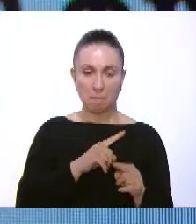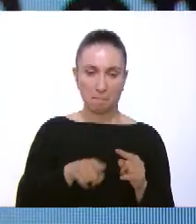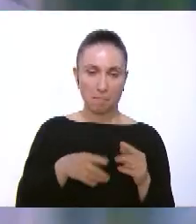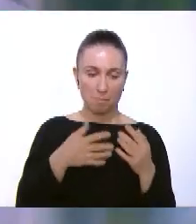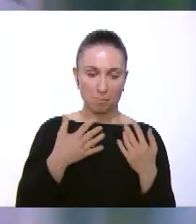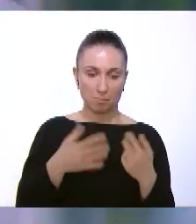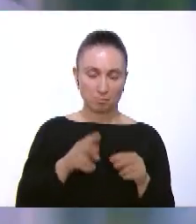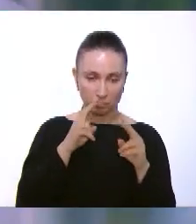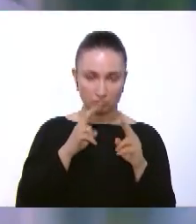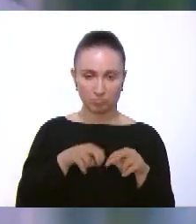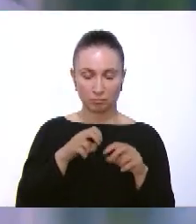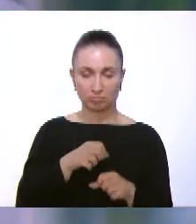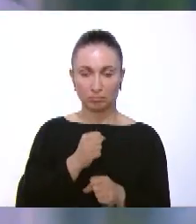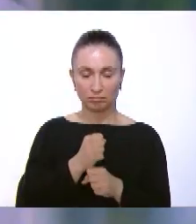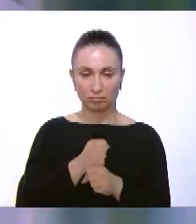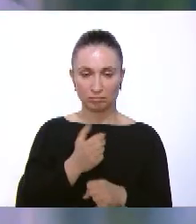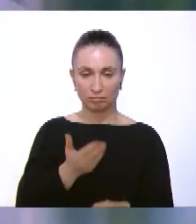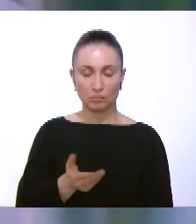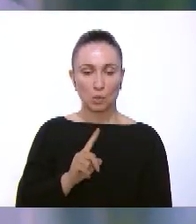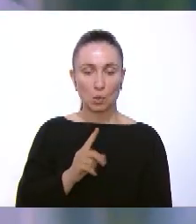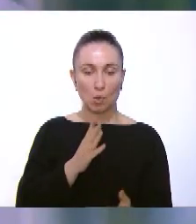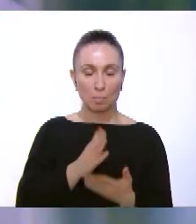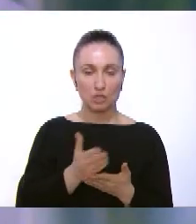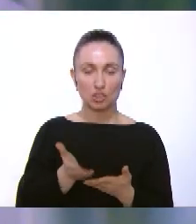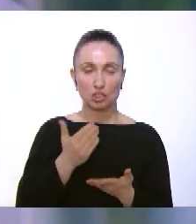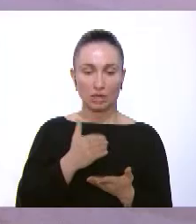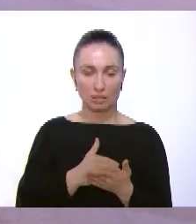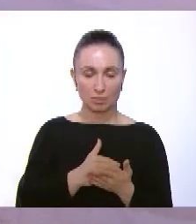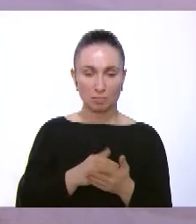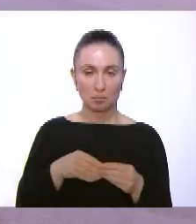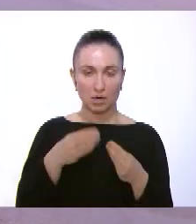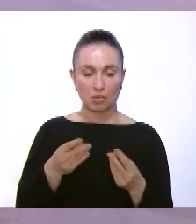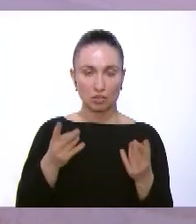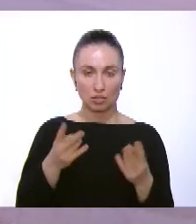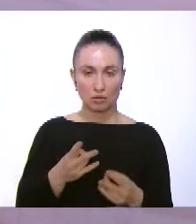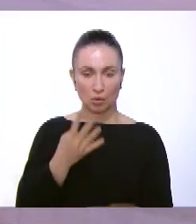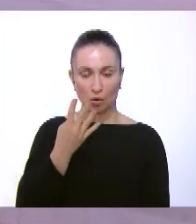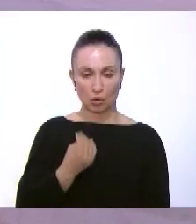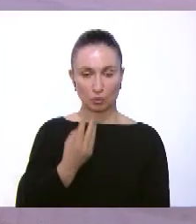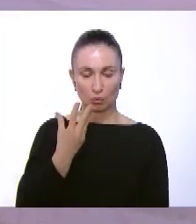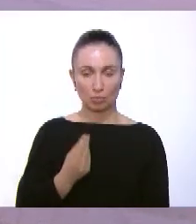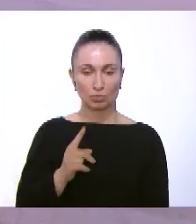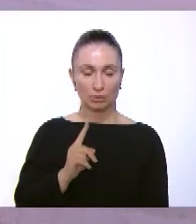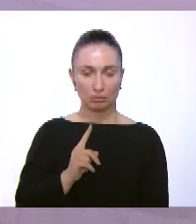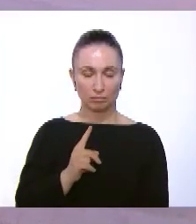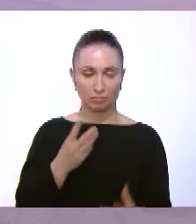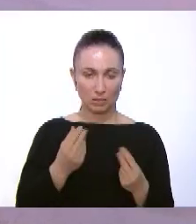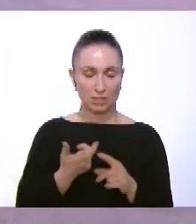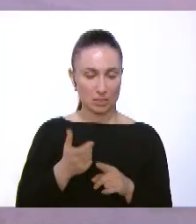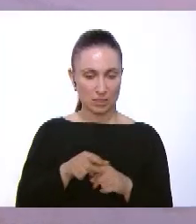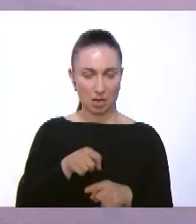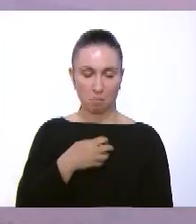უკვე გენოტიპირების გაკეთება, რომლის შედეგის გაცემას სჭირდება 4-5 დღე, რაც